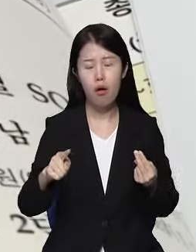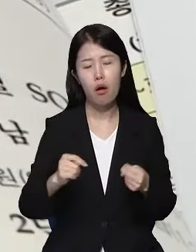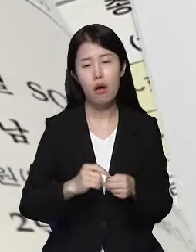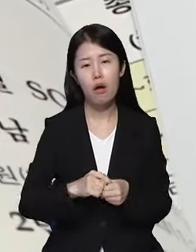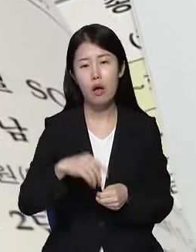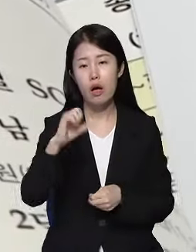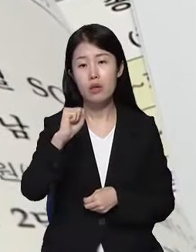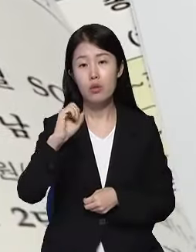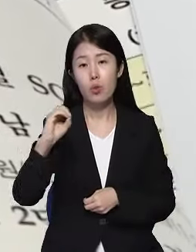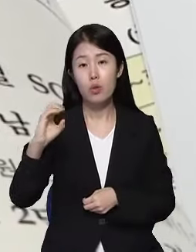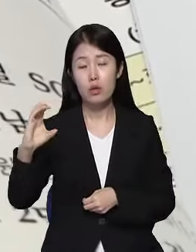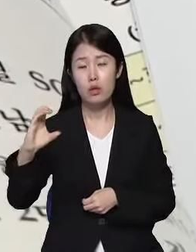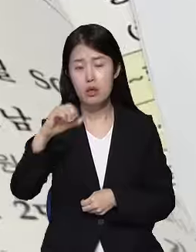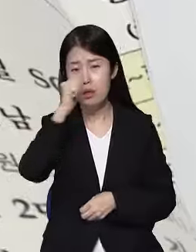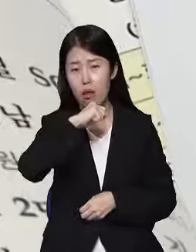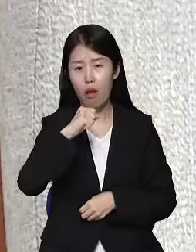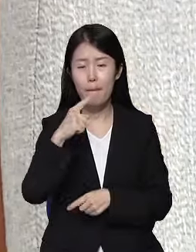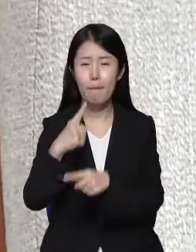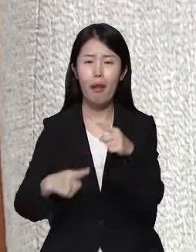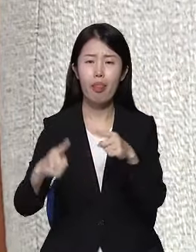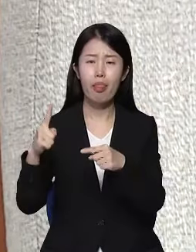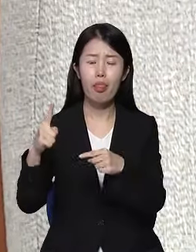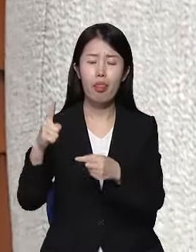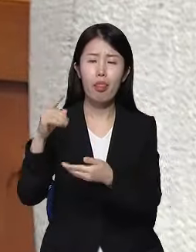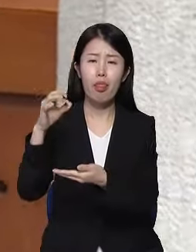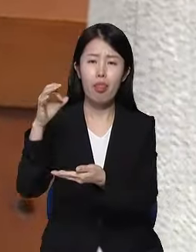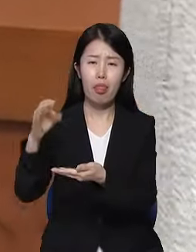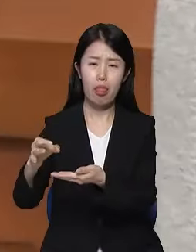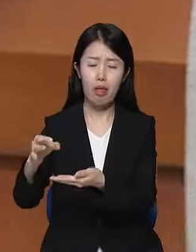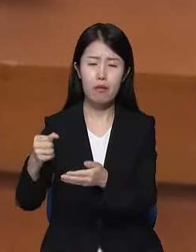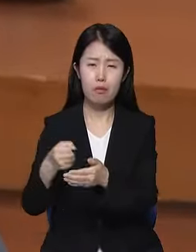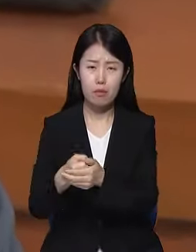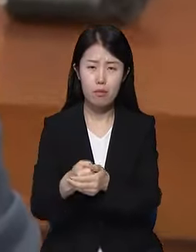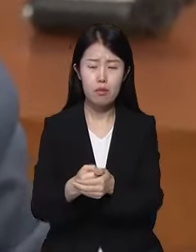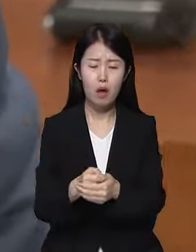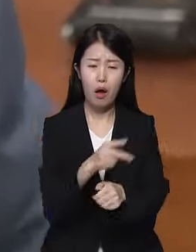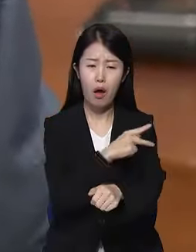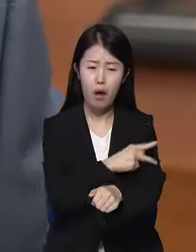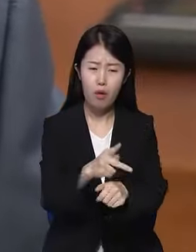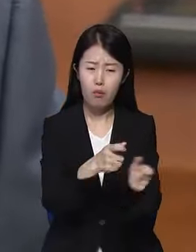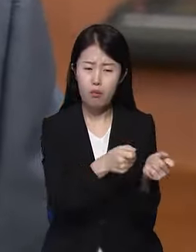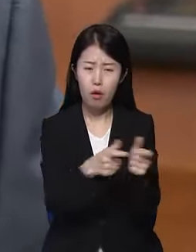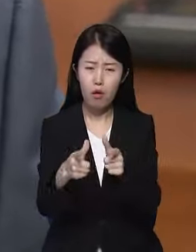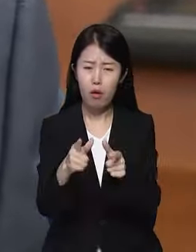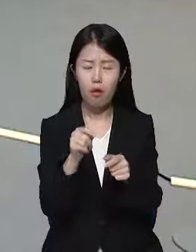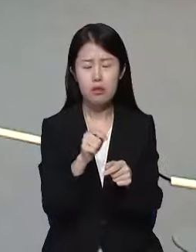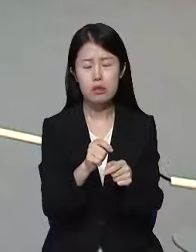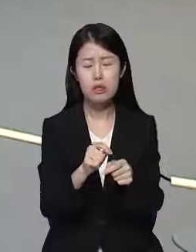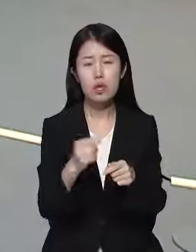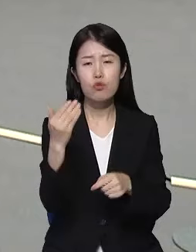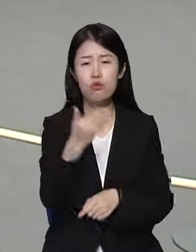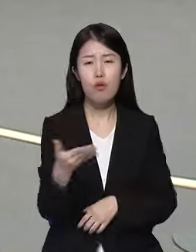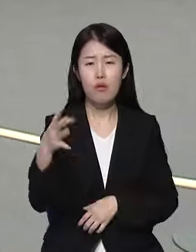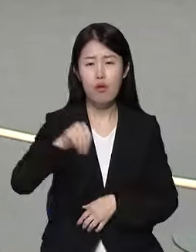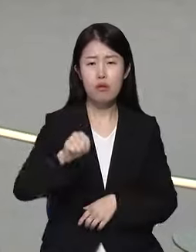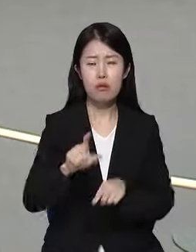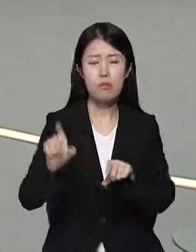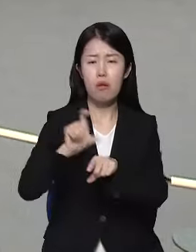삭감됐다며 호남고속철도 사업 등 최소 3천억 원 이상의 예산을 국회에서 증액해달라고